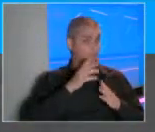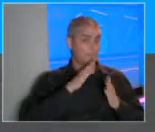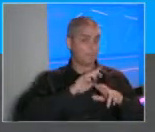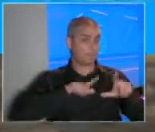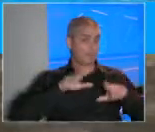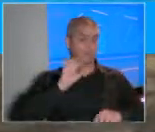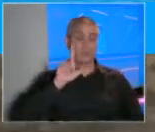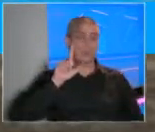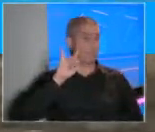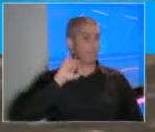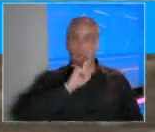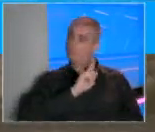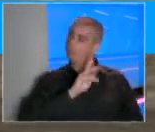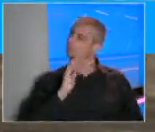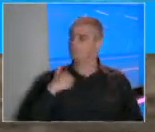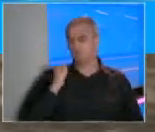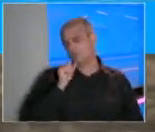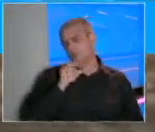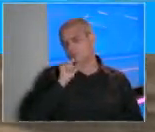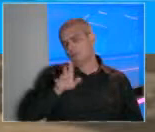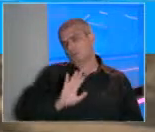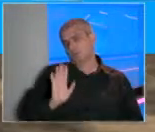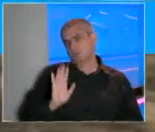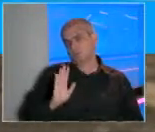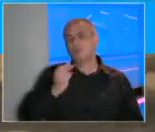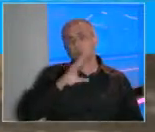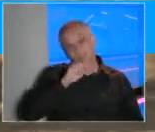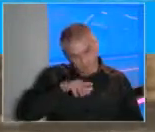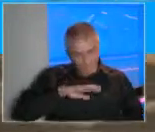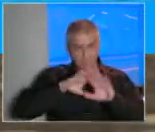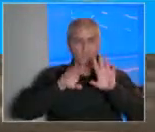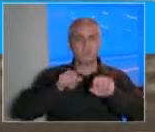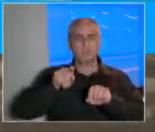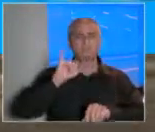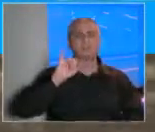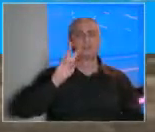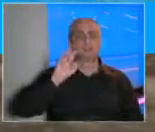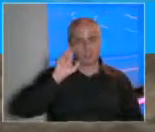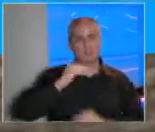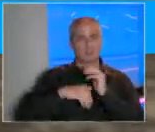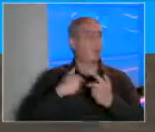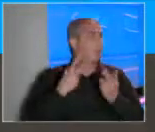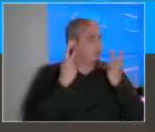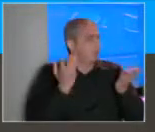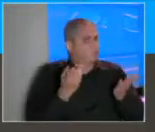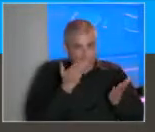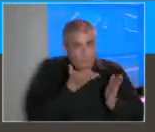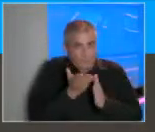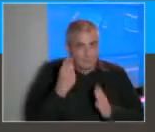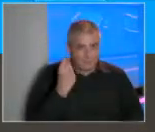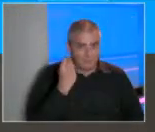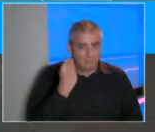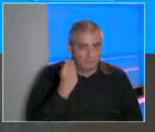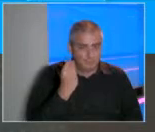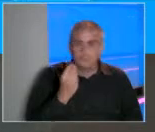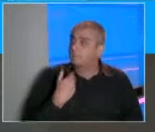לחיאני היום זה לא ככה. עזוב, אני בכוונה לא רוצה להיכנס לשם. תכף נדבר על מועצת יש"ע, אבל התהליך שגם אנחנו צריכים לעבור מבחינת. אבל זה חשוב, תיכנס, תשים רגע את